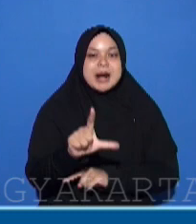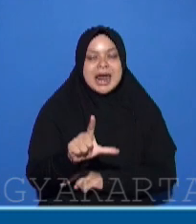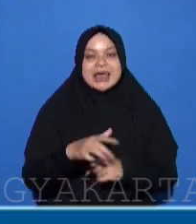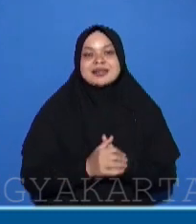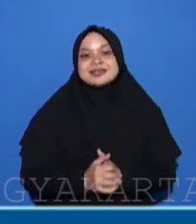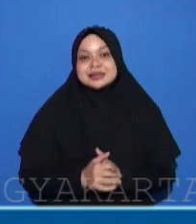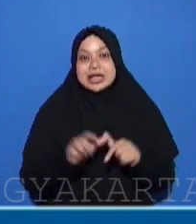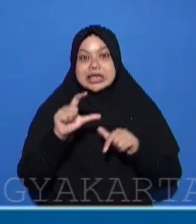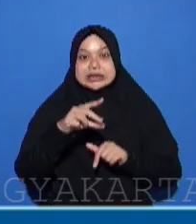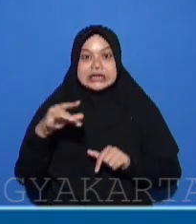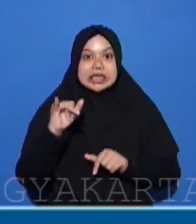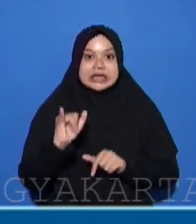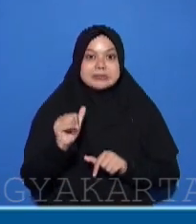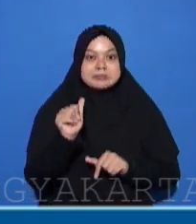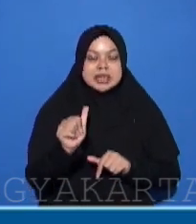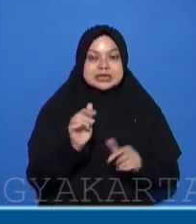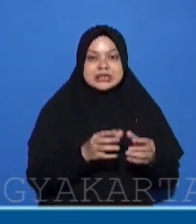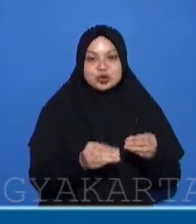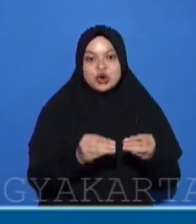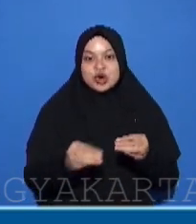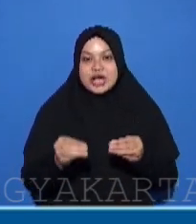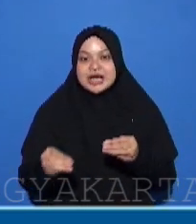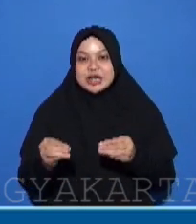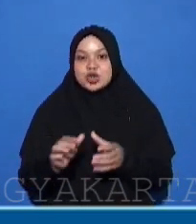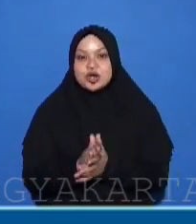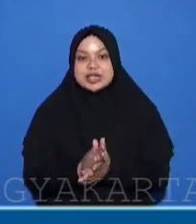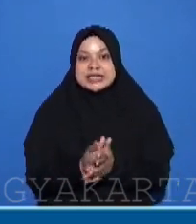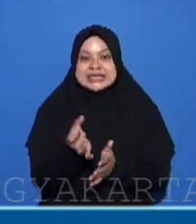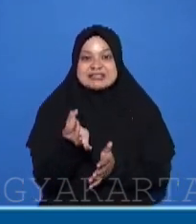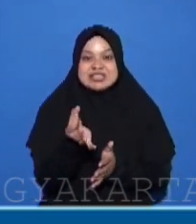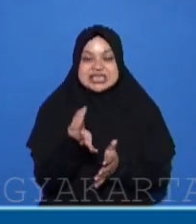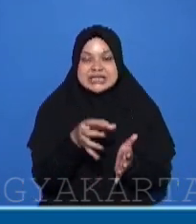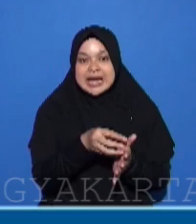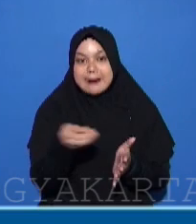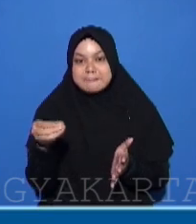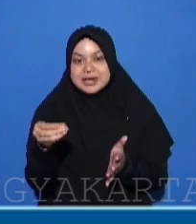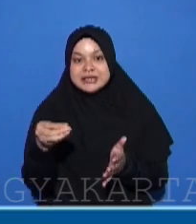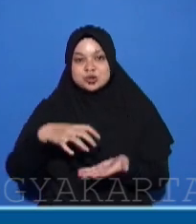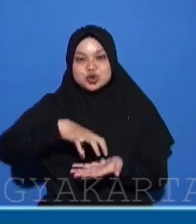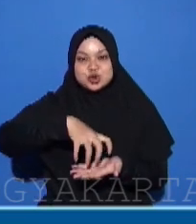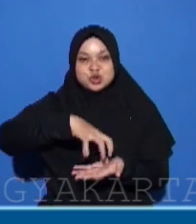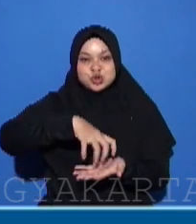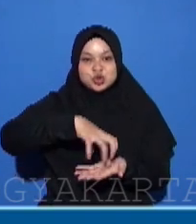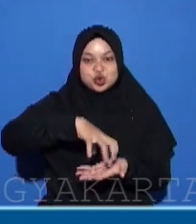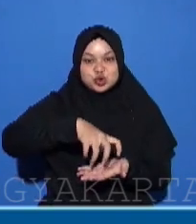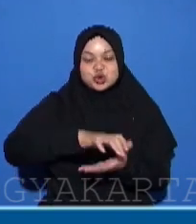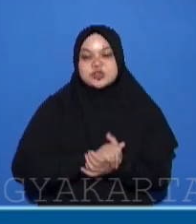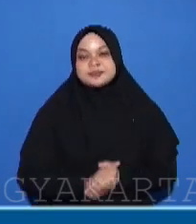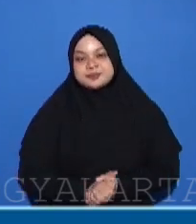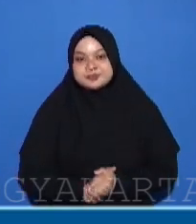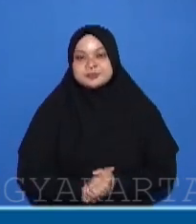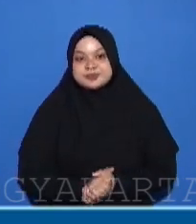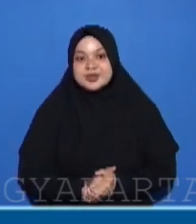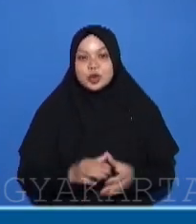men Sun dipun girahik laeng dipunal wij seng dipunan dipun unjukan